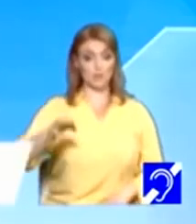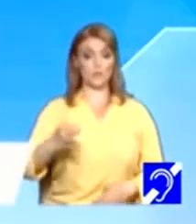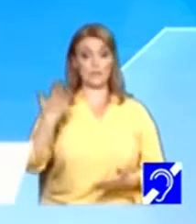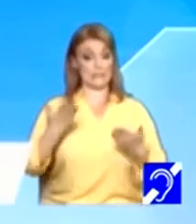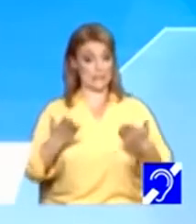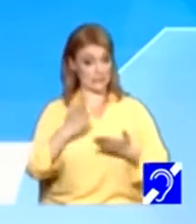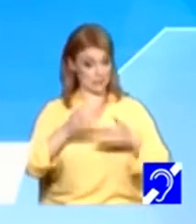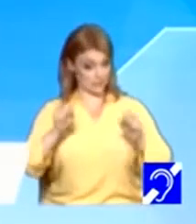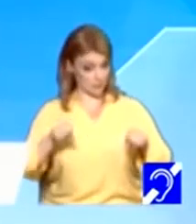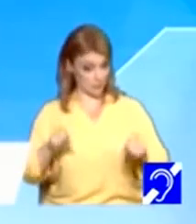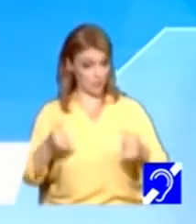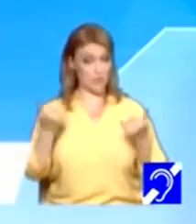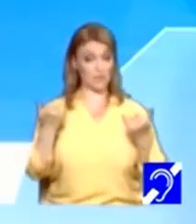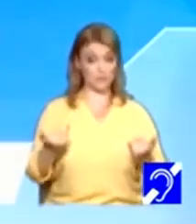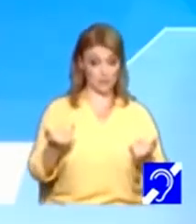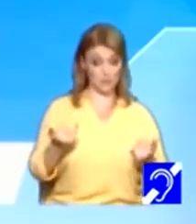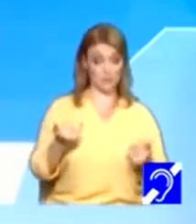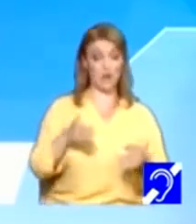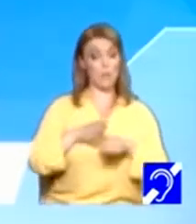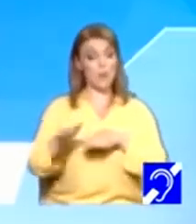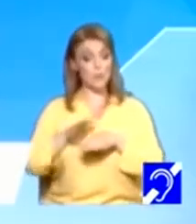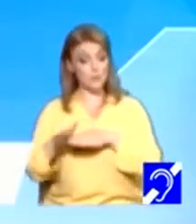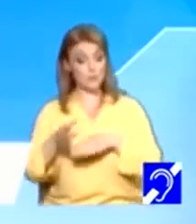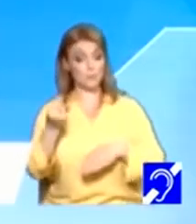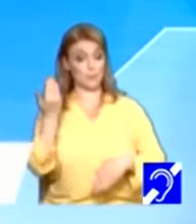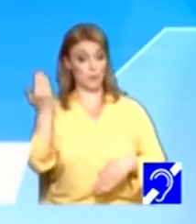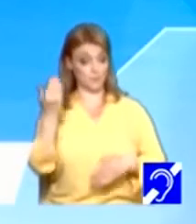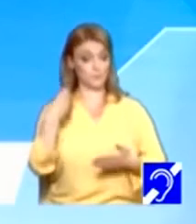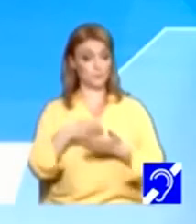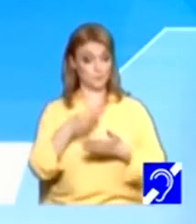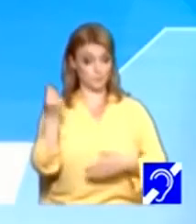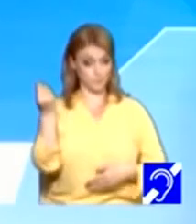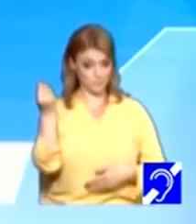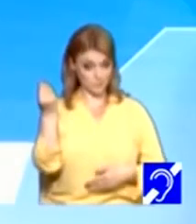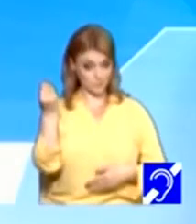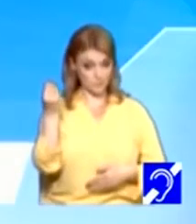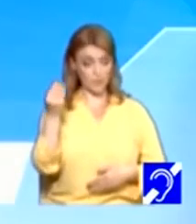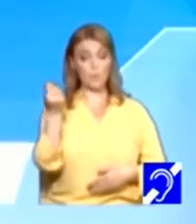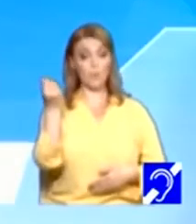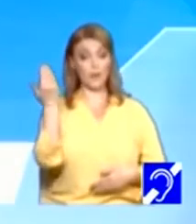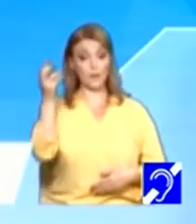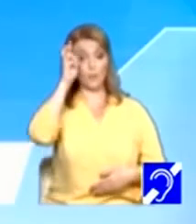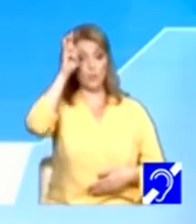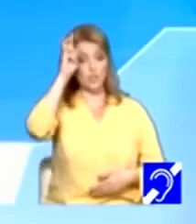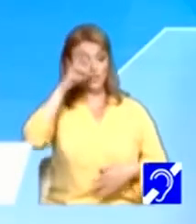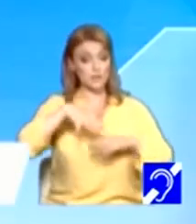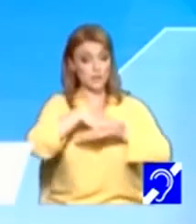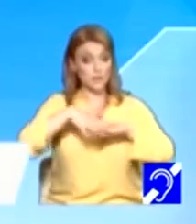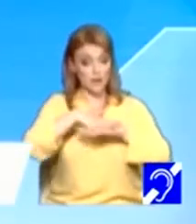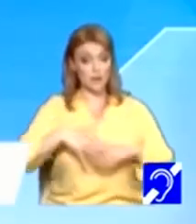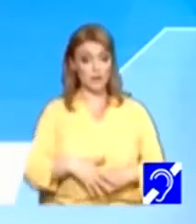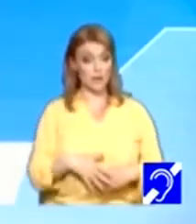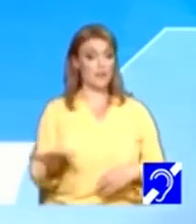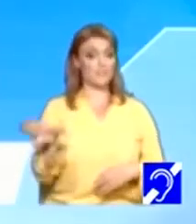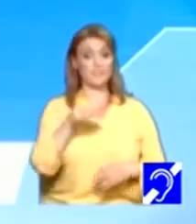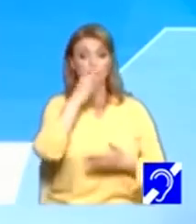este posibil astăzi de a implementa pe bani bugetari, accentuez, bani bugetari, toate organele